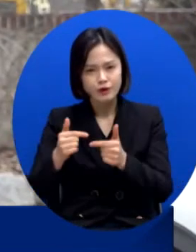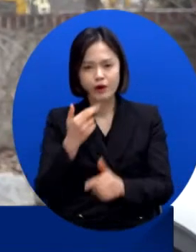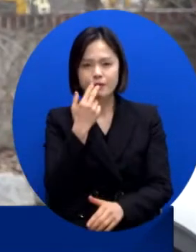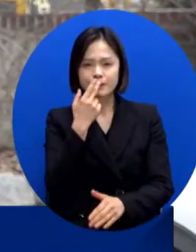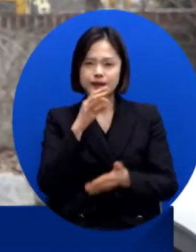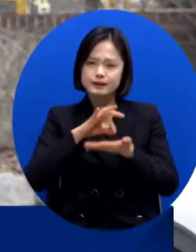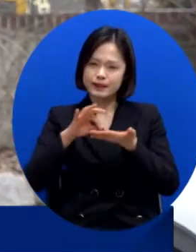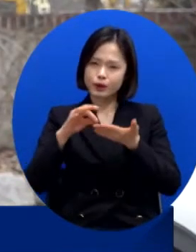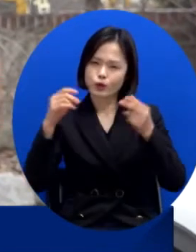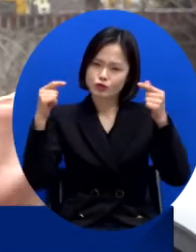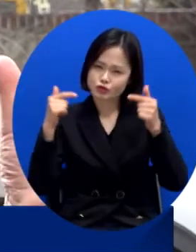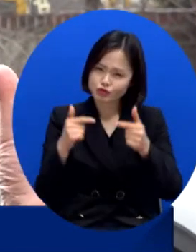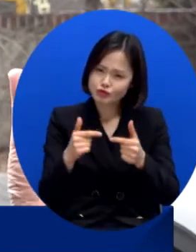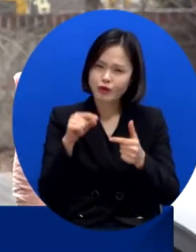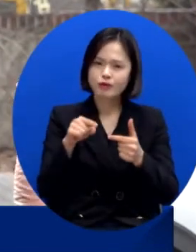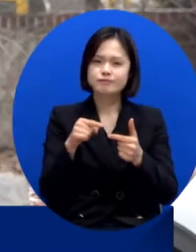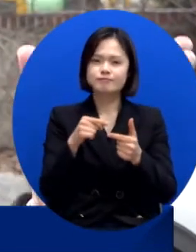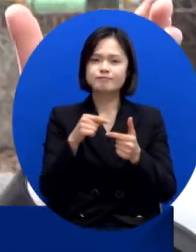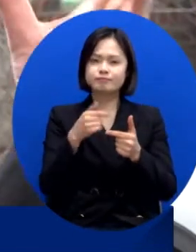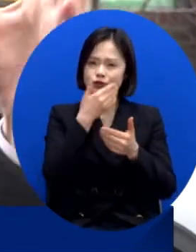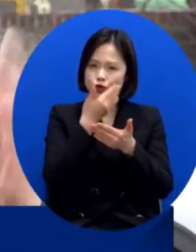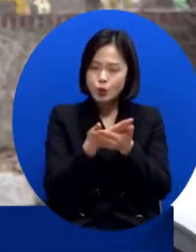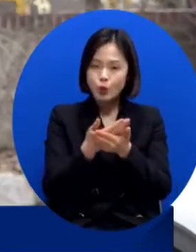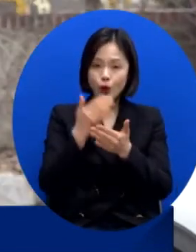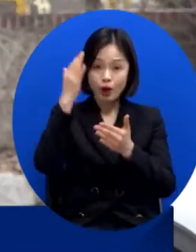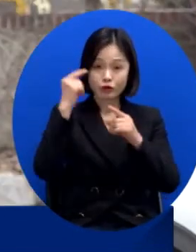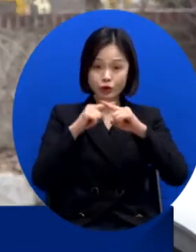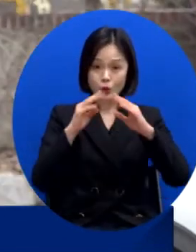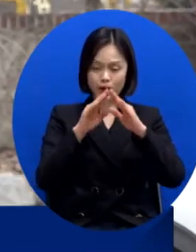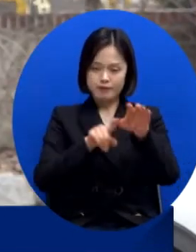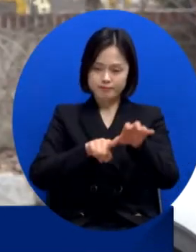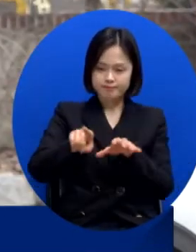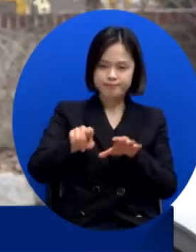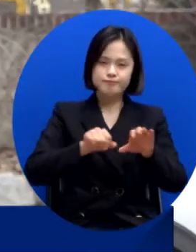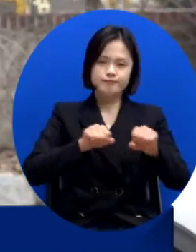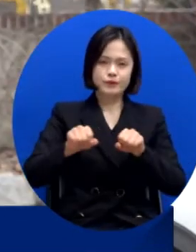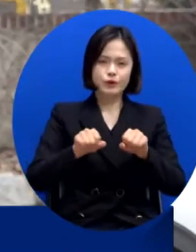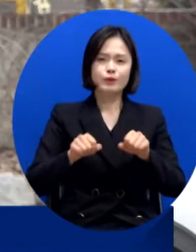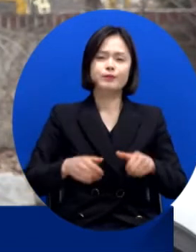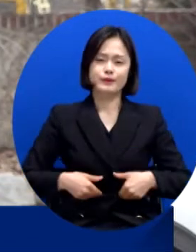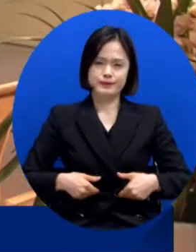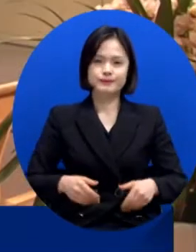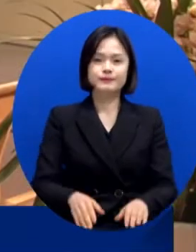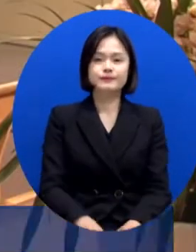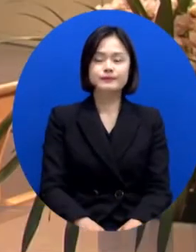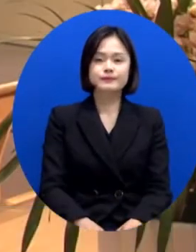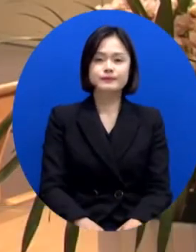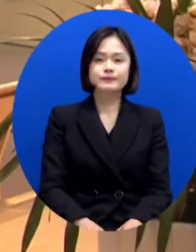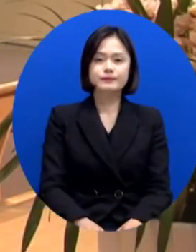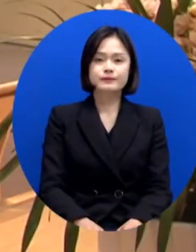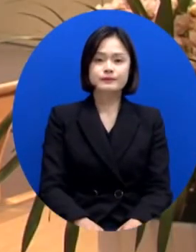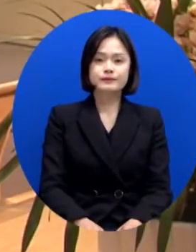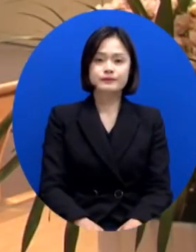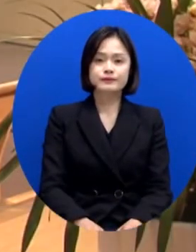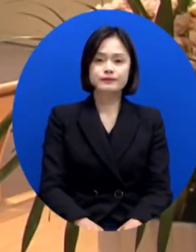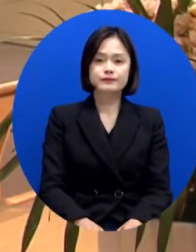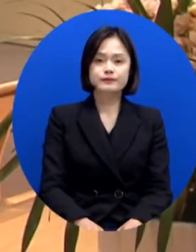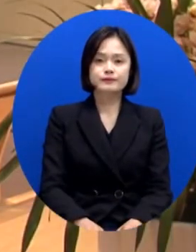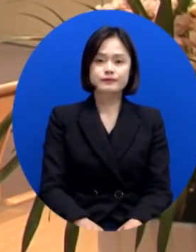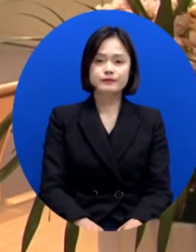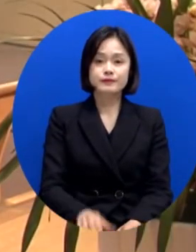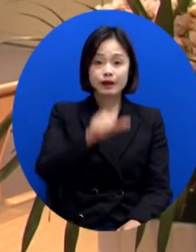생명 운동 의 한국 교회가 앞장서서 운동을 일으켜 주셨으면 감사하겠습니다 이밖에도 예장합동